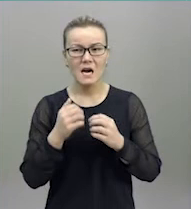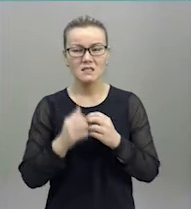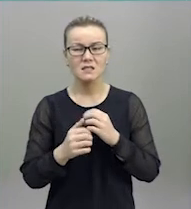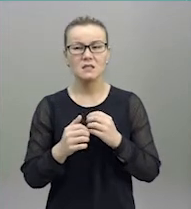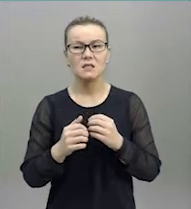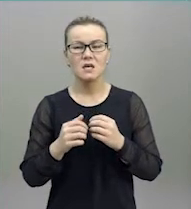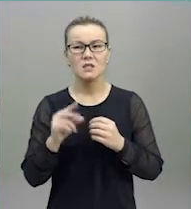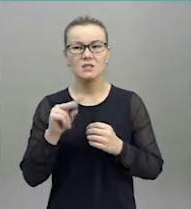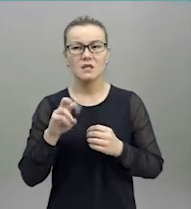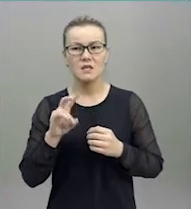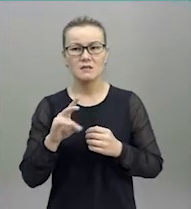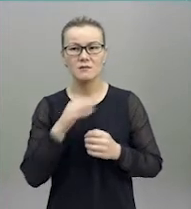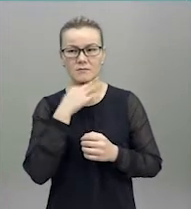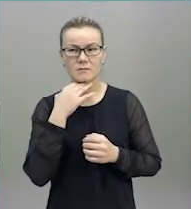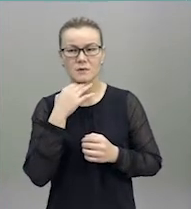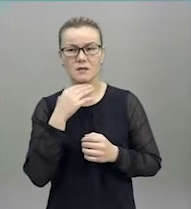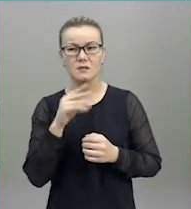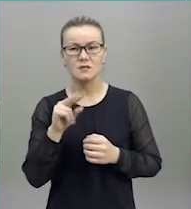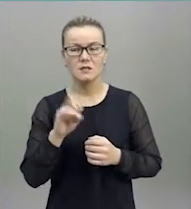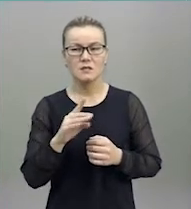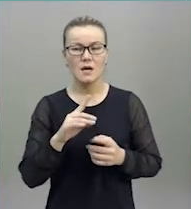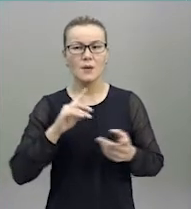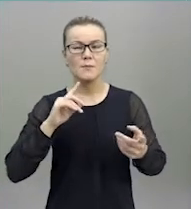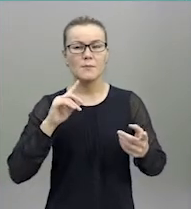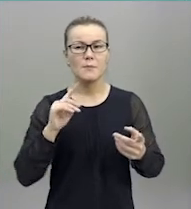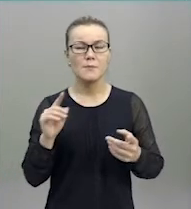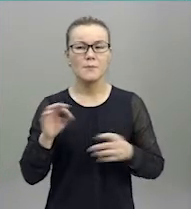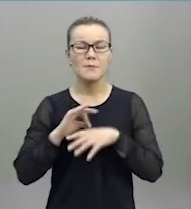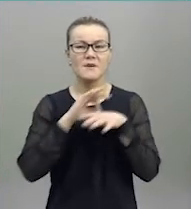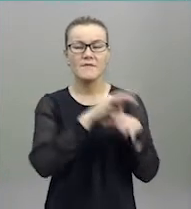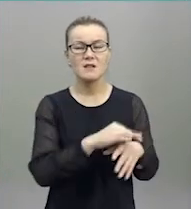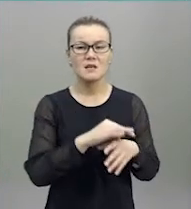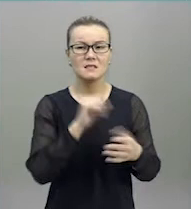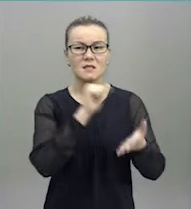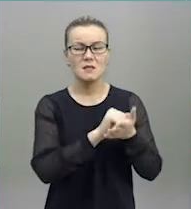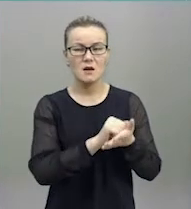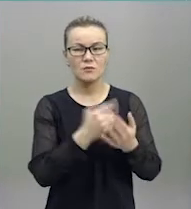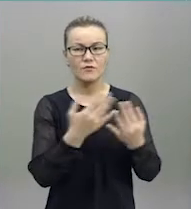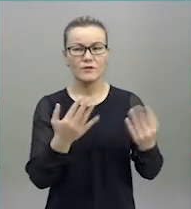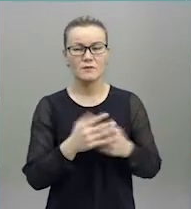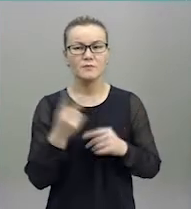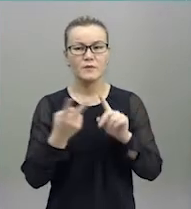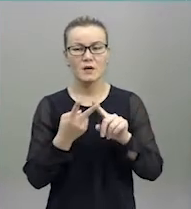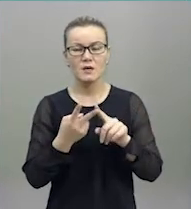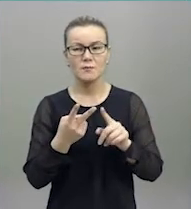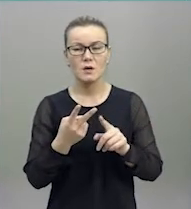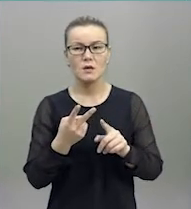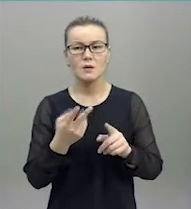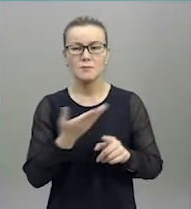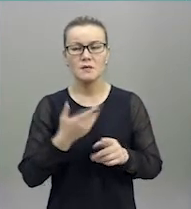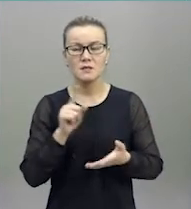член одного многочлена привели к стандартному виду вторым пунктом мы должны